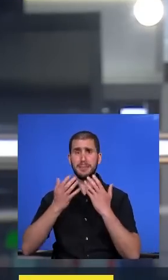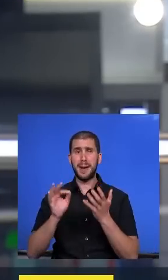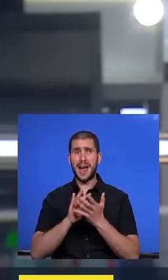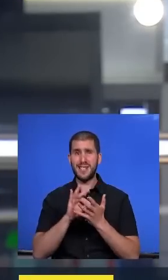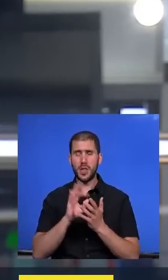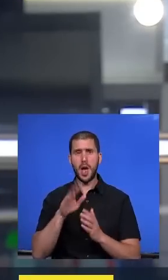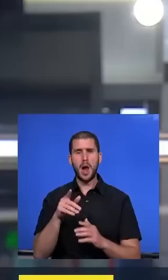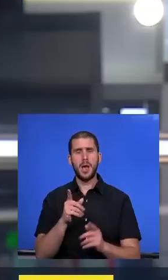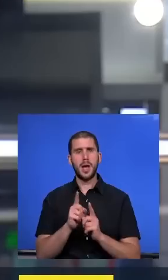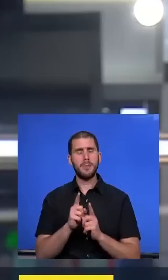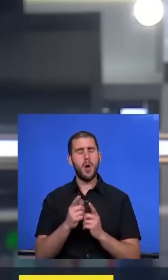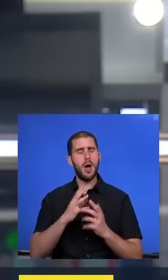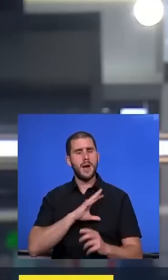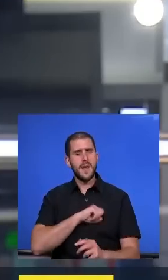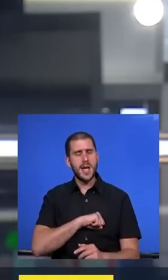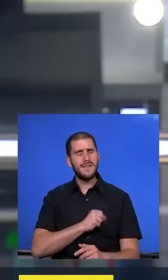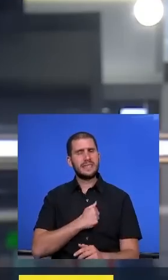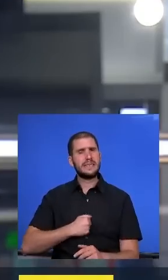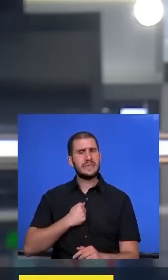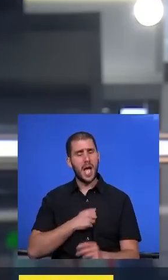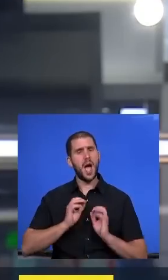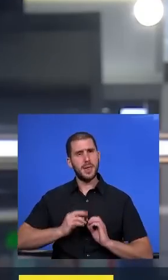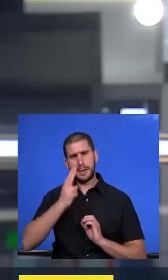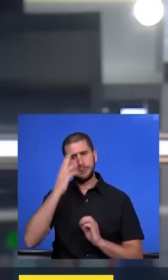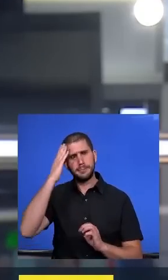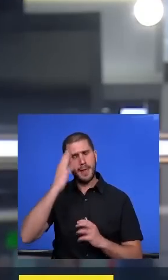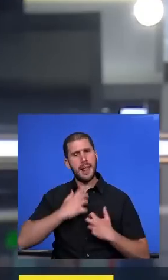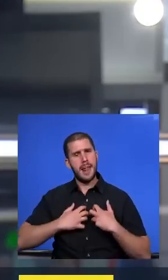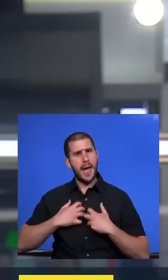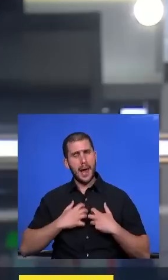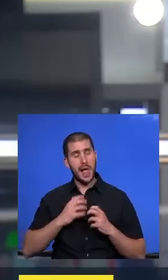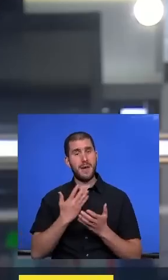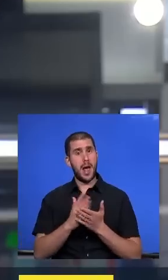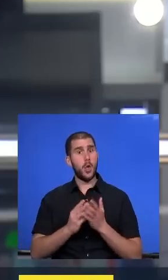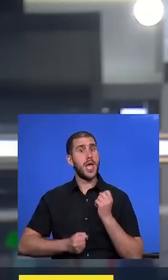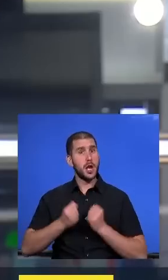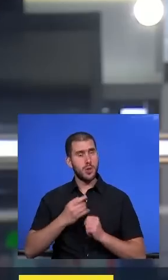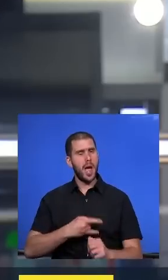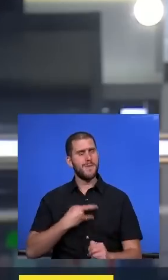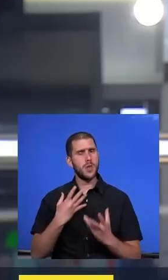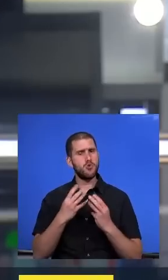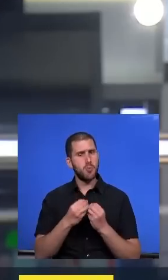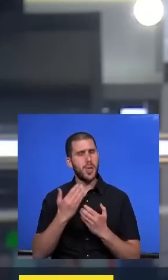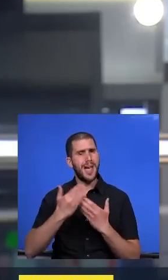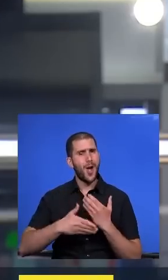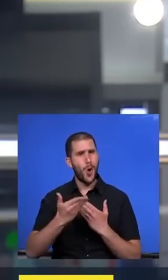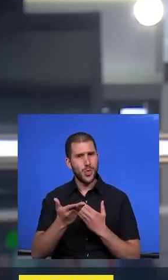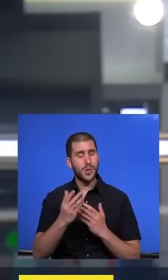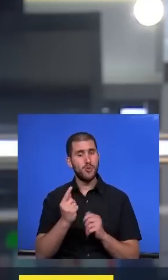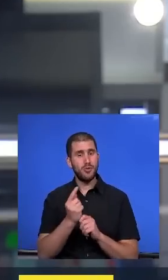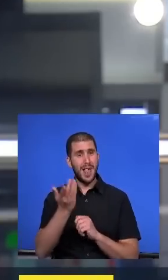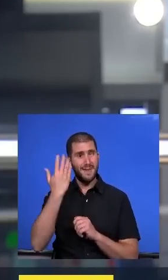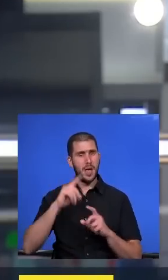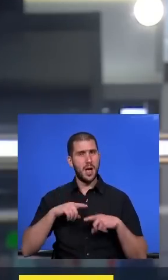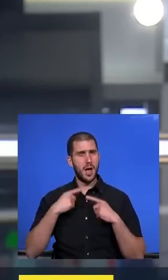על עומק האובדן והצער שהם עדיין מנסים להקל, וההחלטות הקשות, החוויות המשפחתיות האחרונות רגע לפני שהחיים